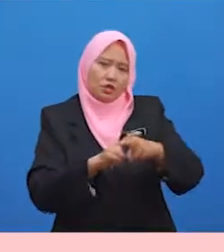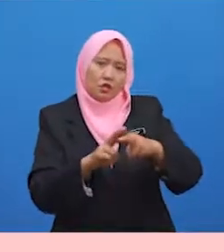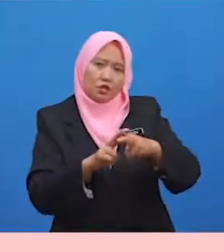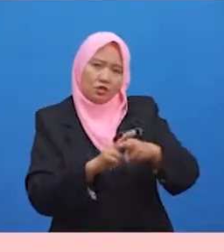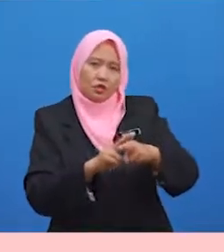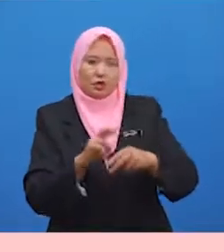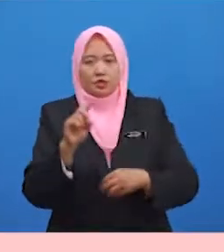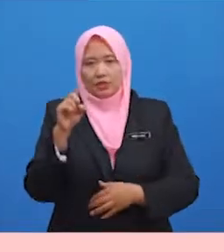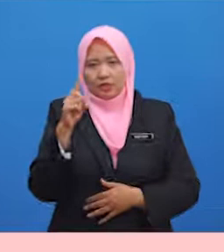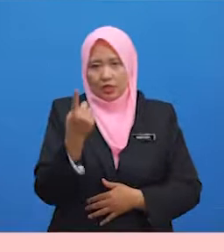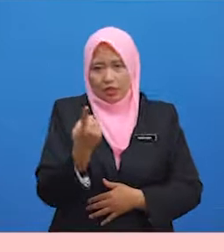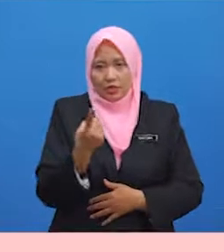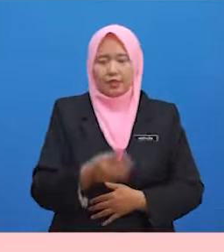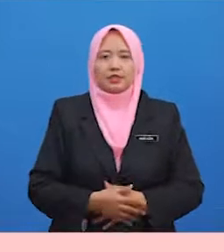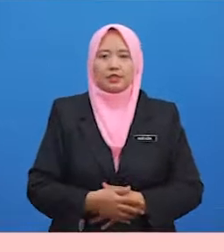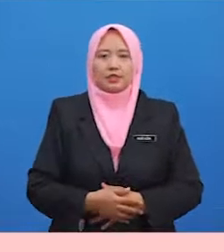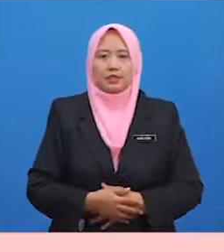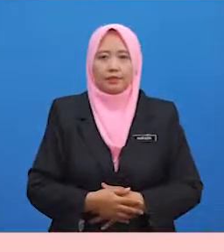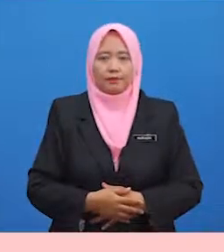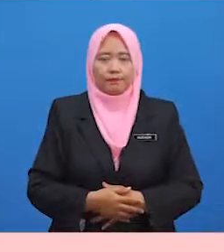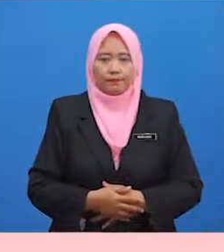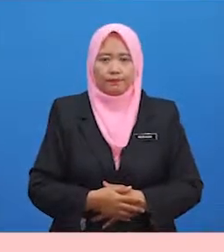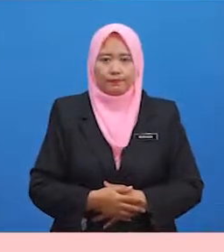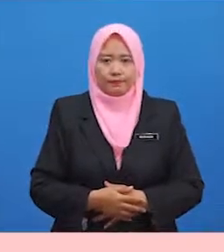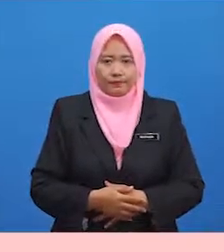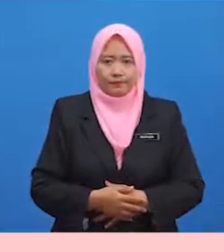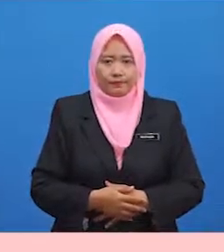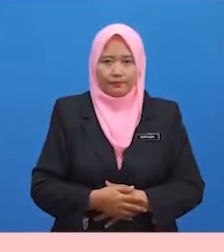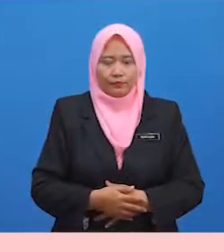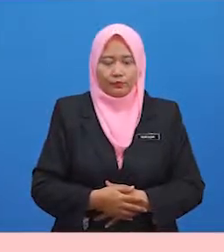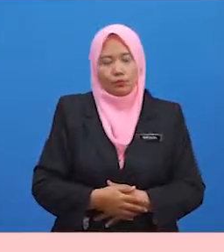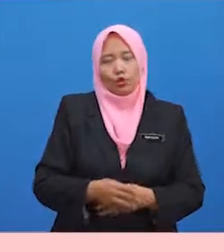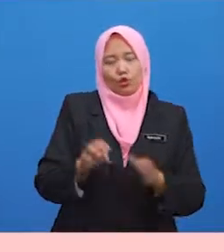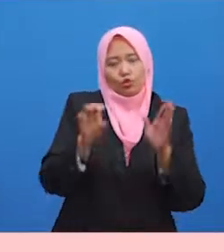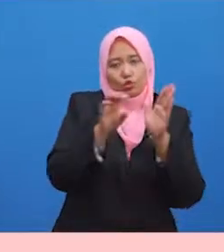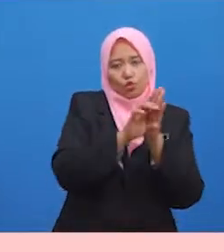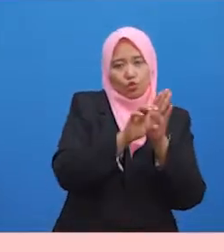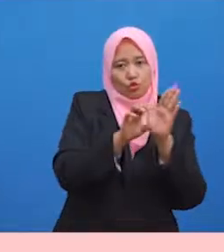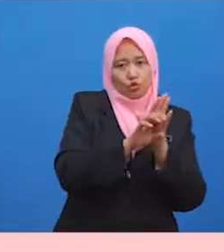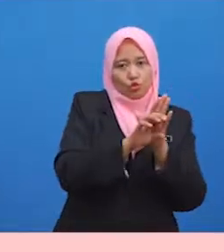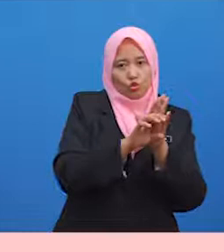mengelakkan tekanan pada mangsa yang sedang mengalami kecederaan seperti